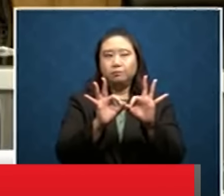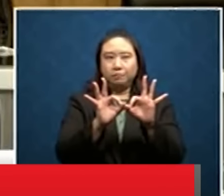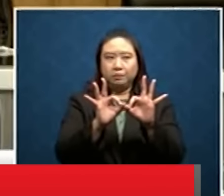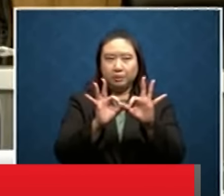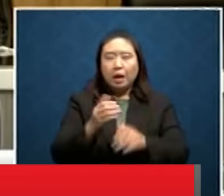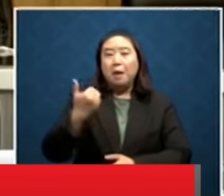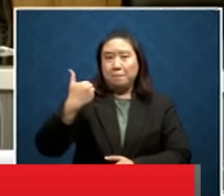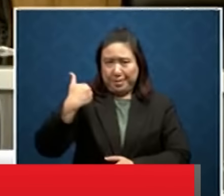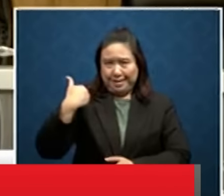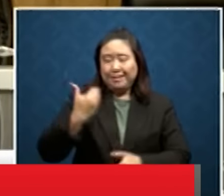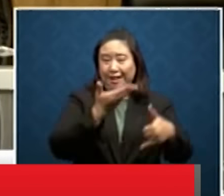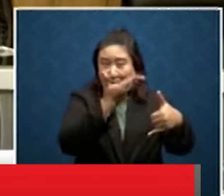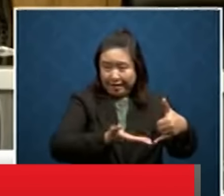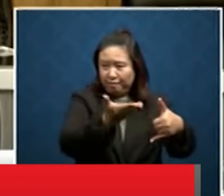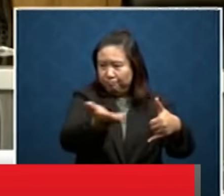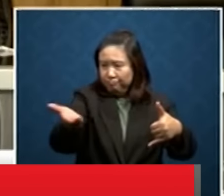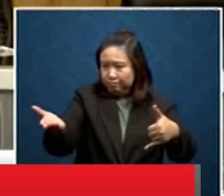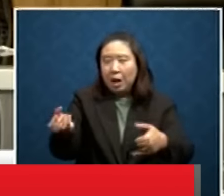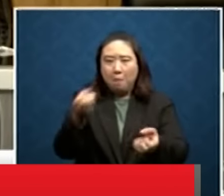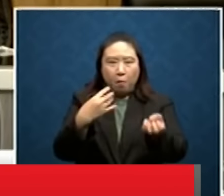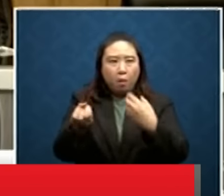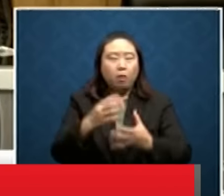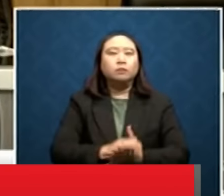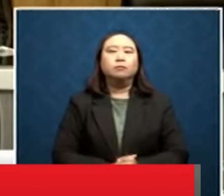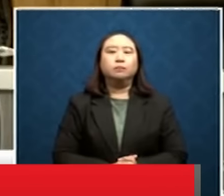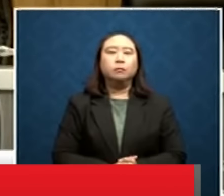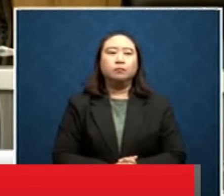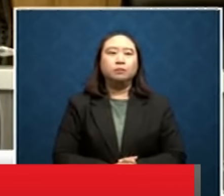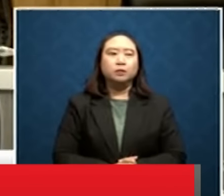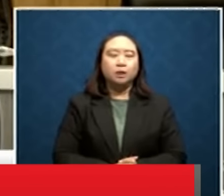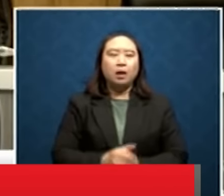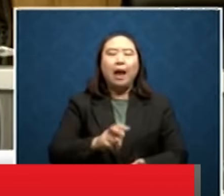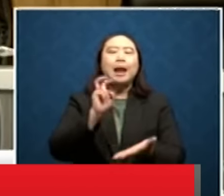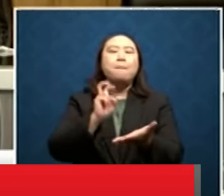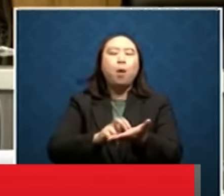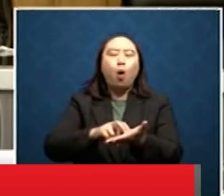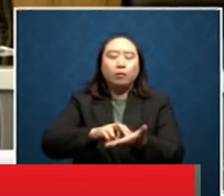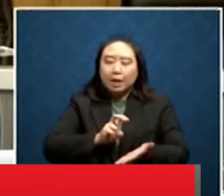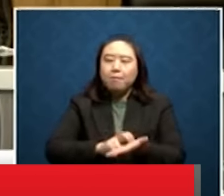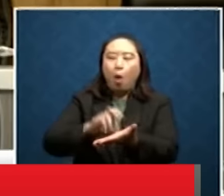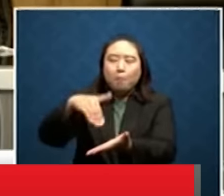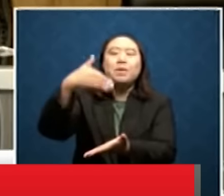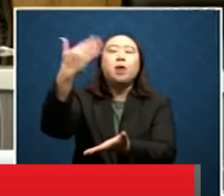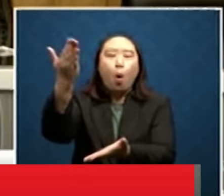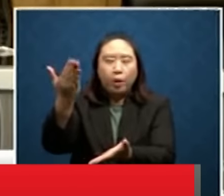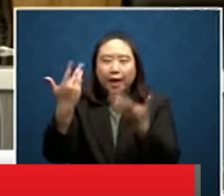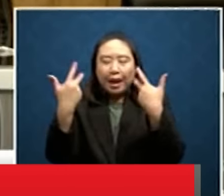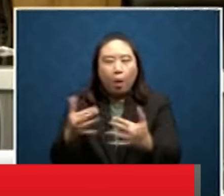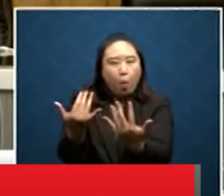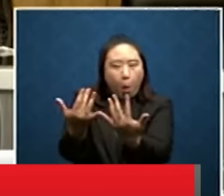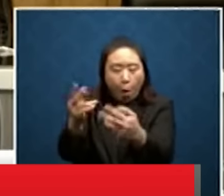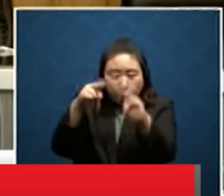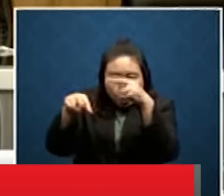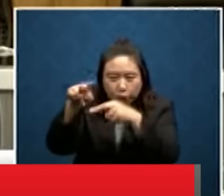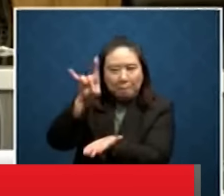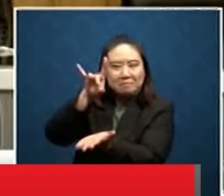หลายท่านเนี่ยพูดบอกว่าให้รับรองไปก่อนสอยทีหลังได้มไม่เห็นมีกฎหมายตรงไหนเลยมี